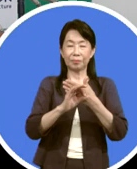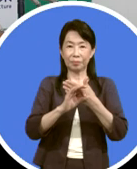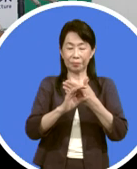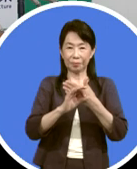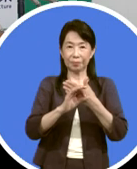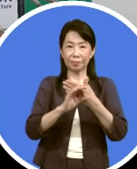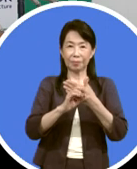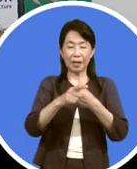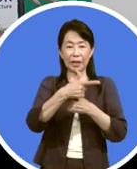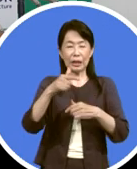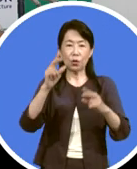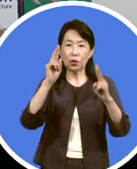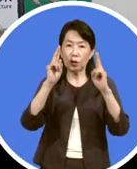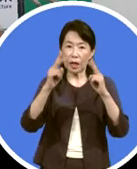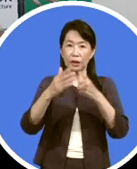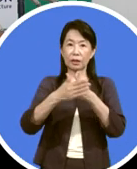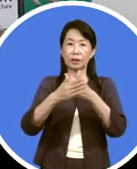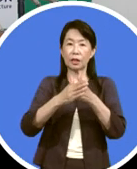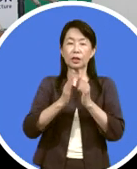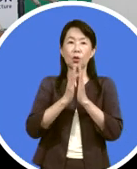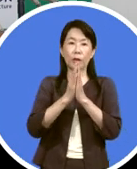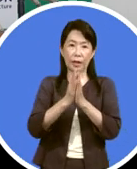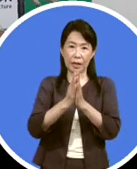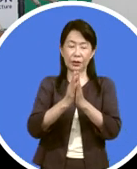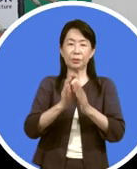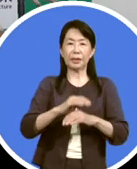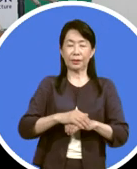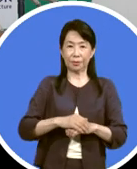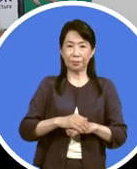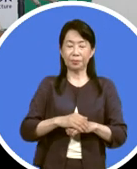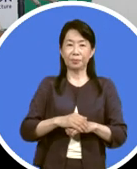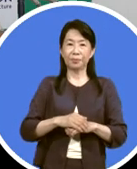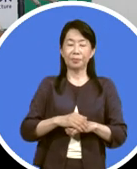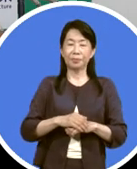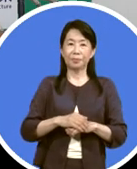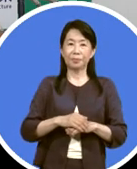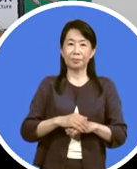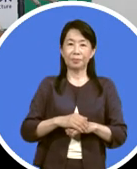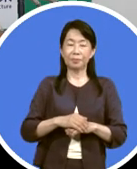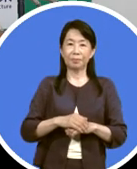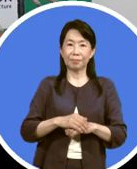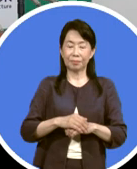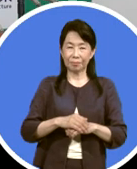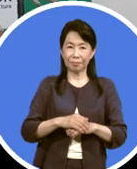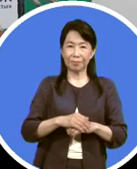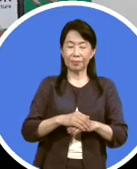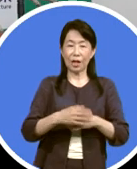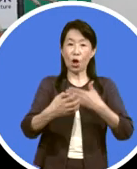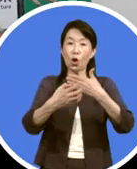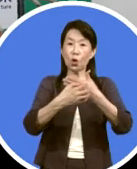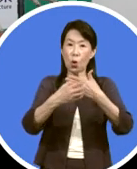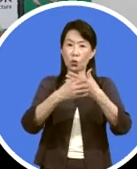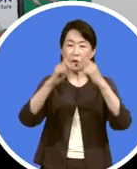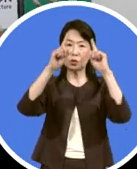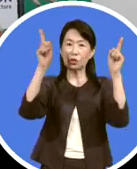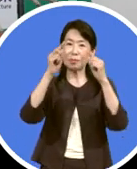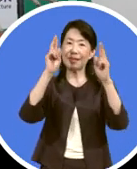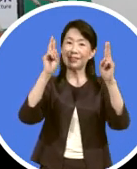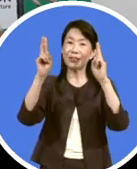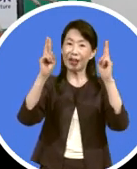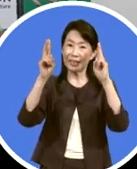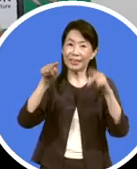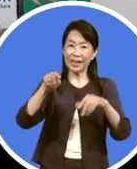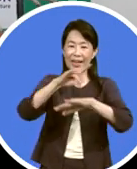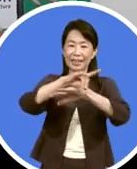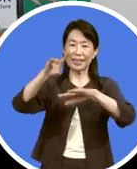ですねメディアを使ってですねですとかあるんですねこうコピーやイベント会社こういったところが